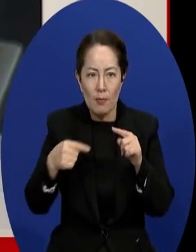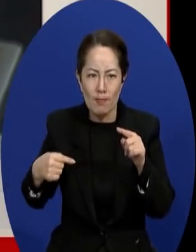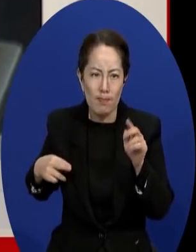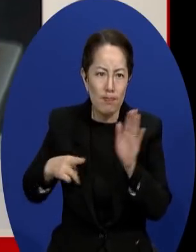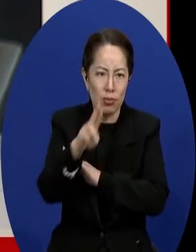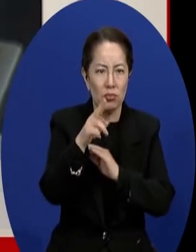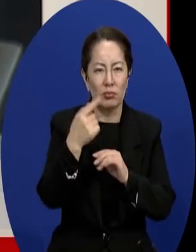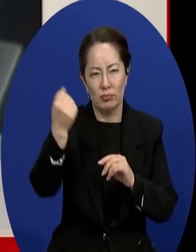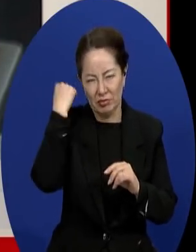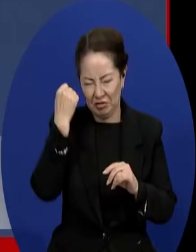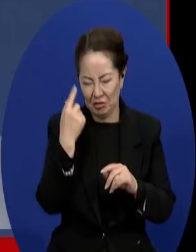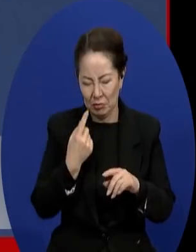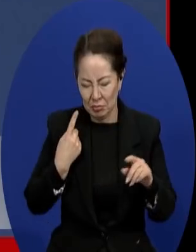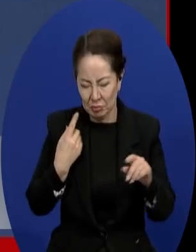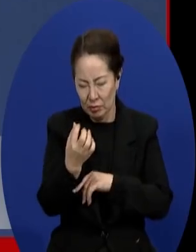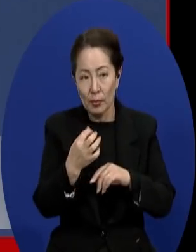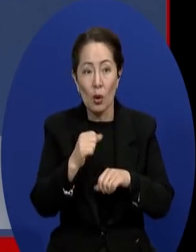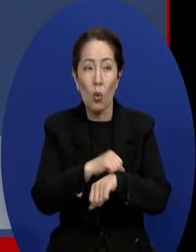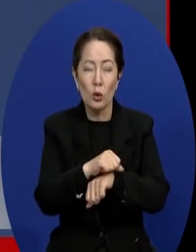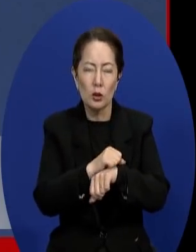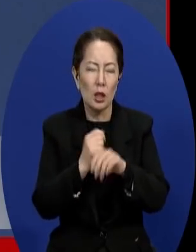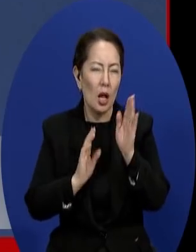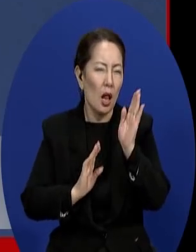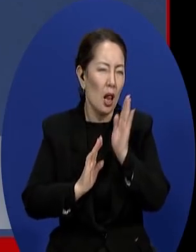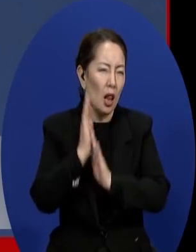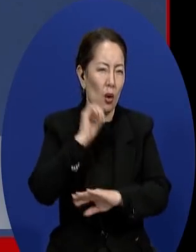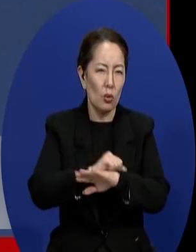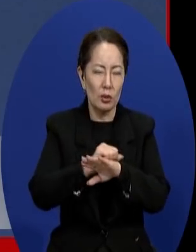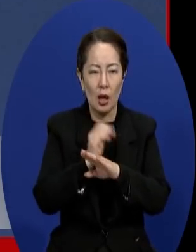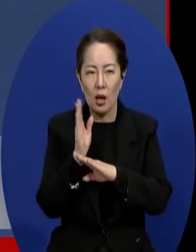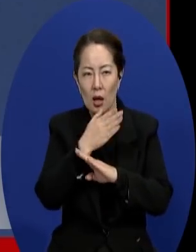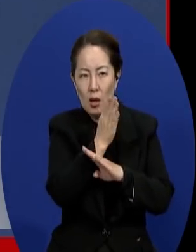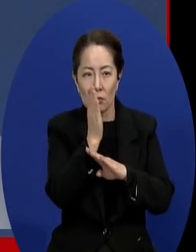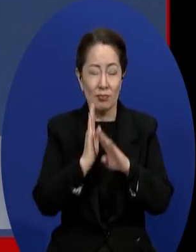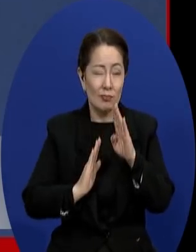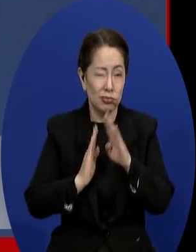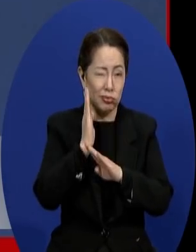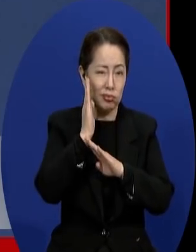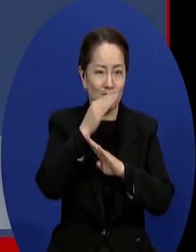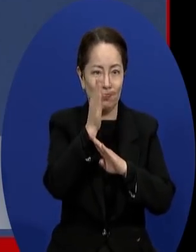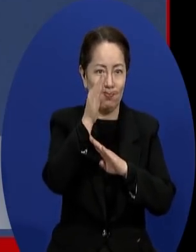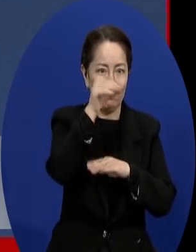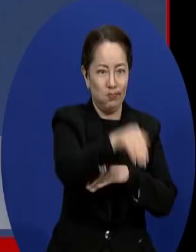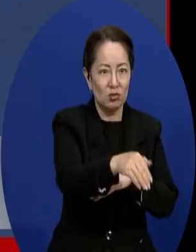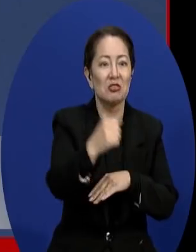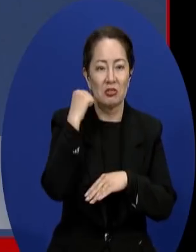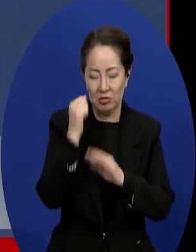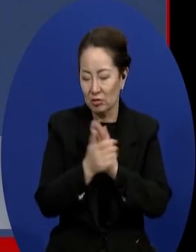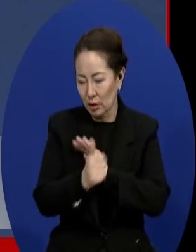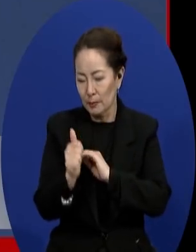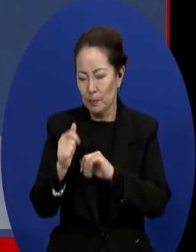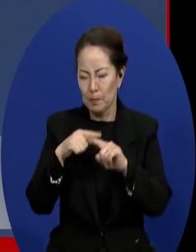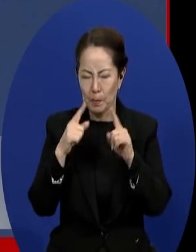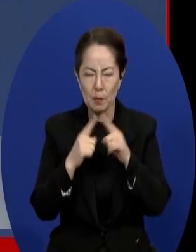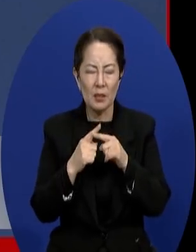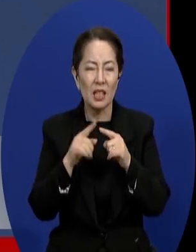ийм зорилттой баг өндөрт удаан хугацаанд нисч нислэгийн чиглэлээ өөрчлөх чадвартайгаас гадна за бас нэг онцлог бол энэхүү пуужинг